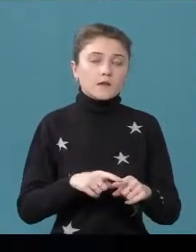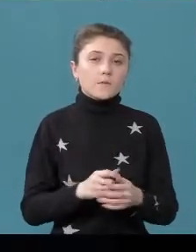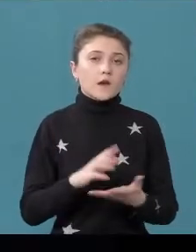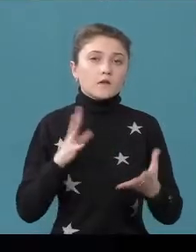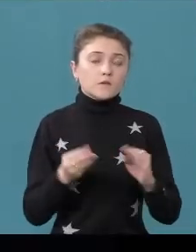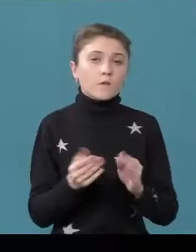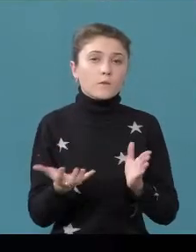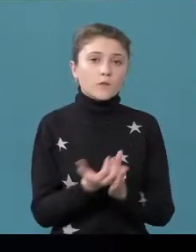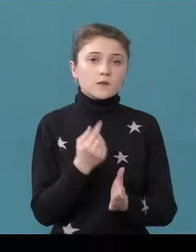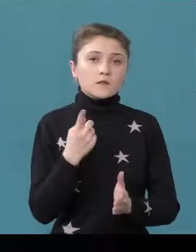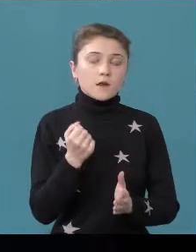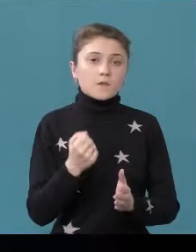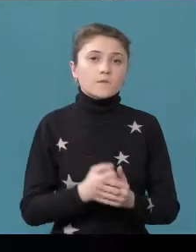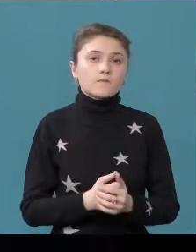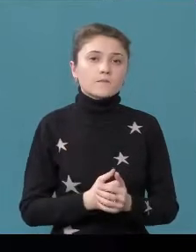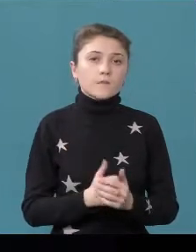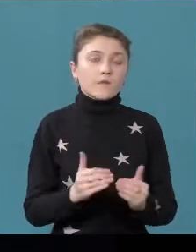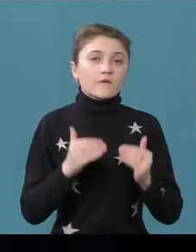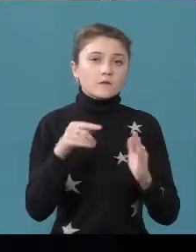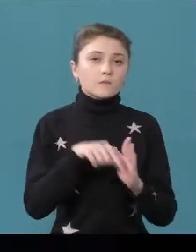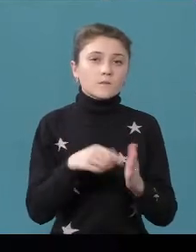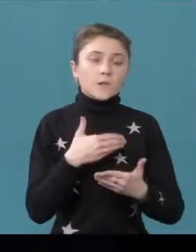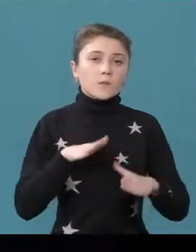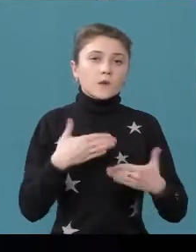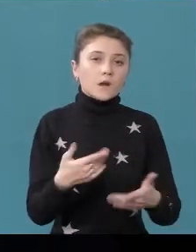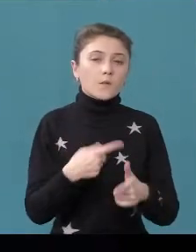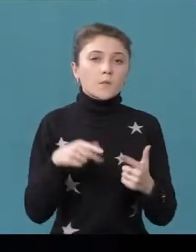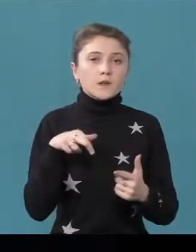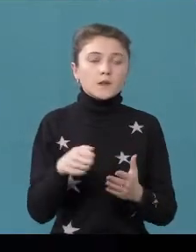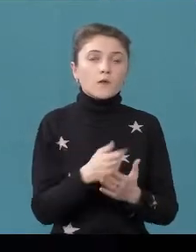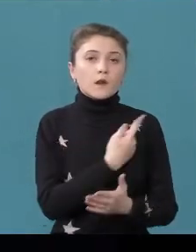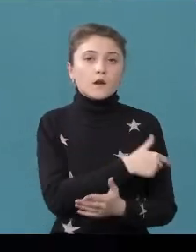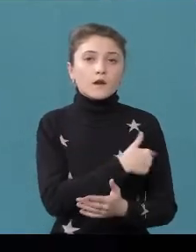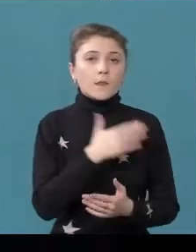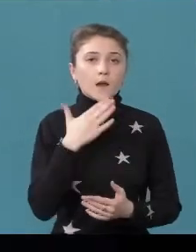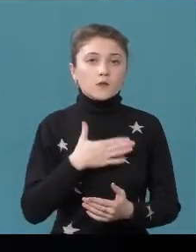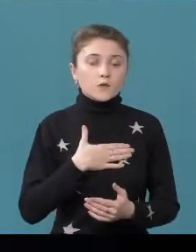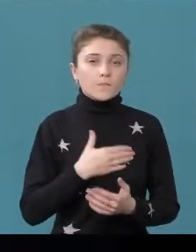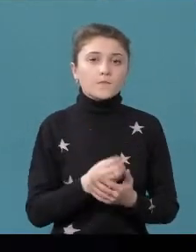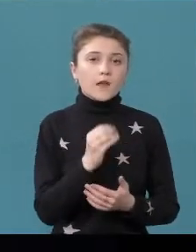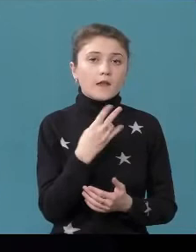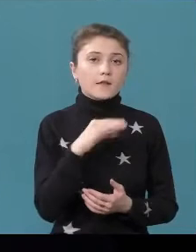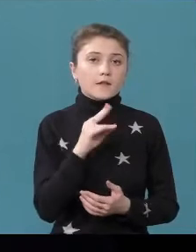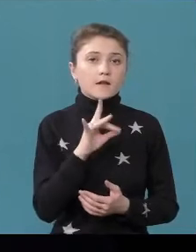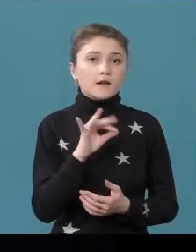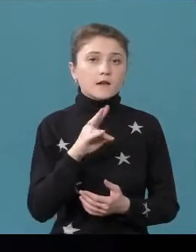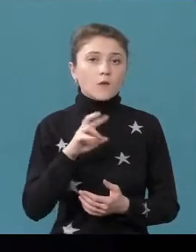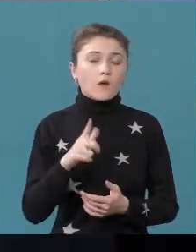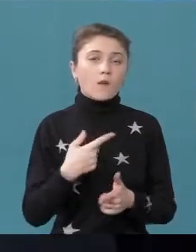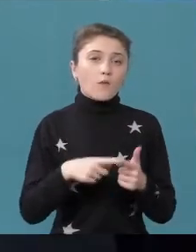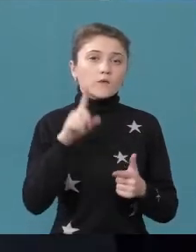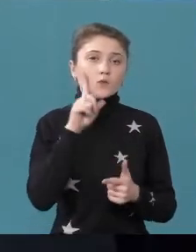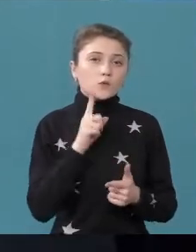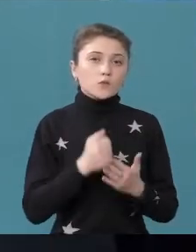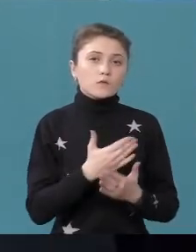виходить за межі референтних значень, ми пропонуємо пацієнтові або підійти до лікаря нашого ендокринолога в поліклініці, або в зручний для них час звернутися до